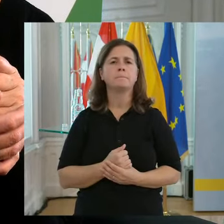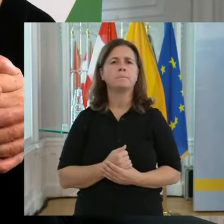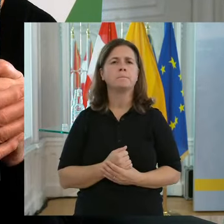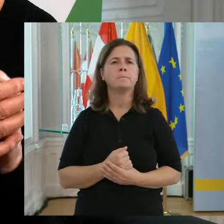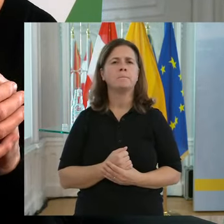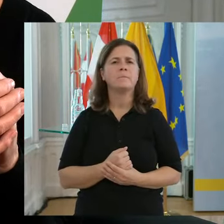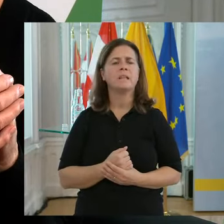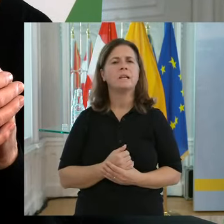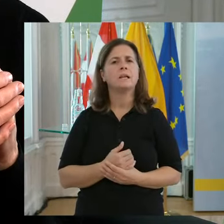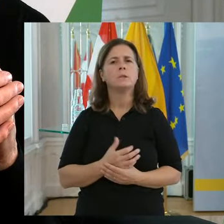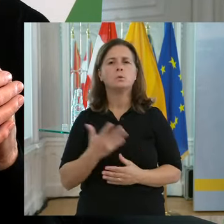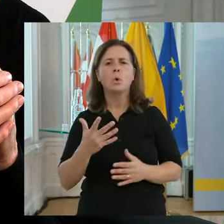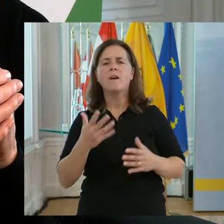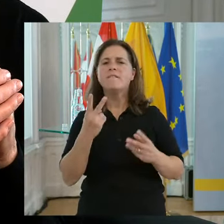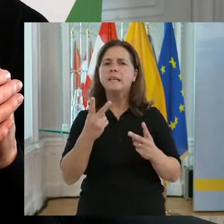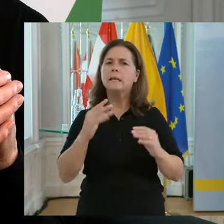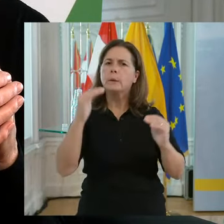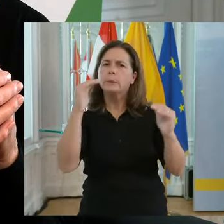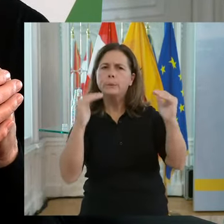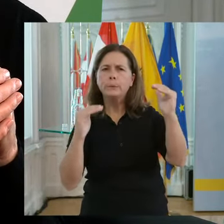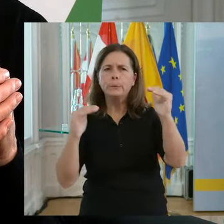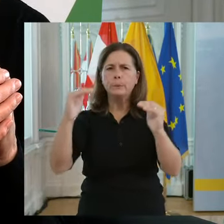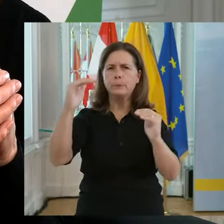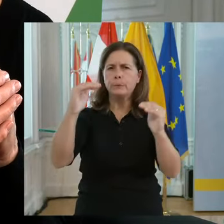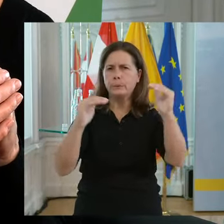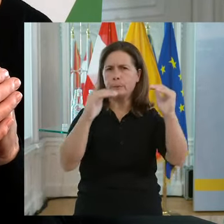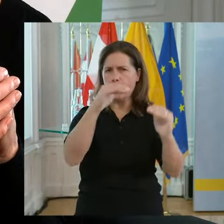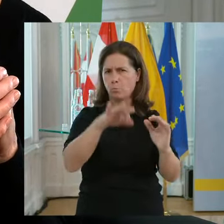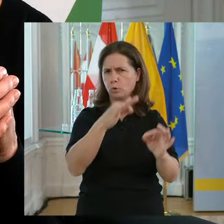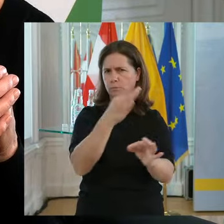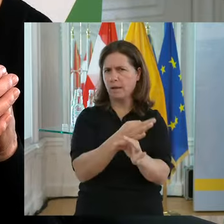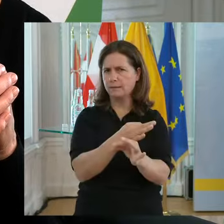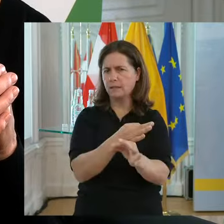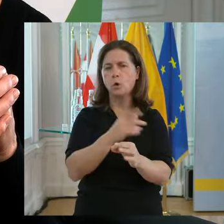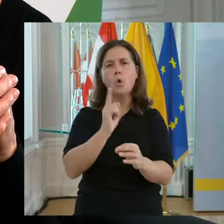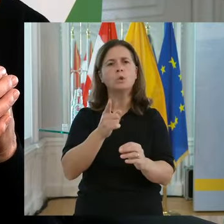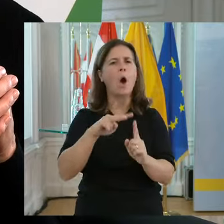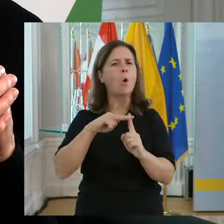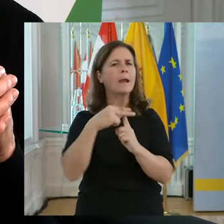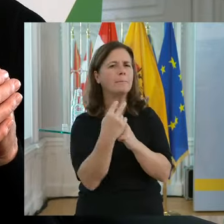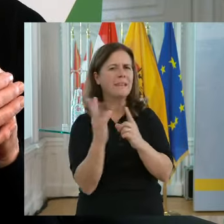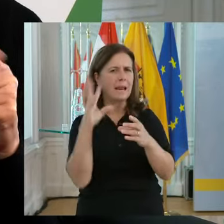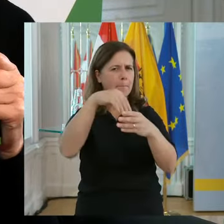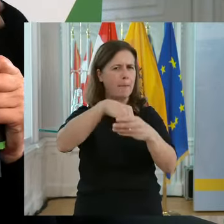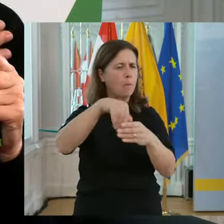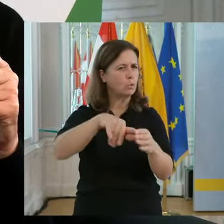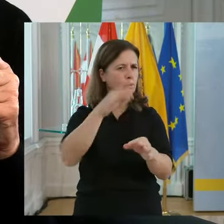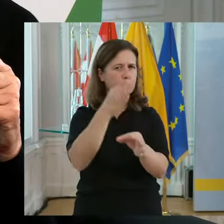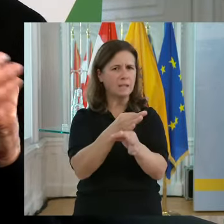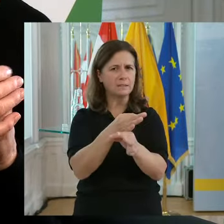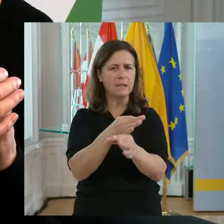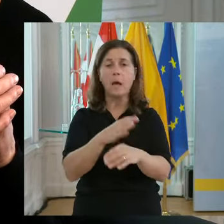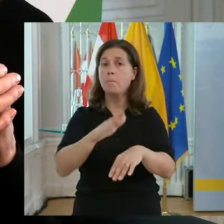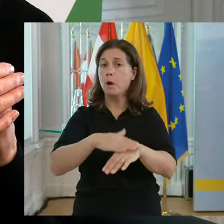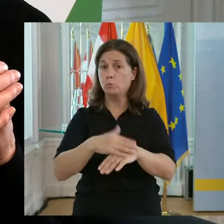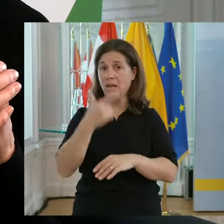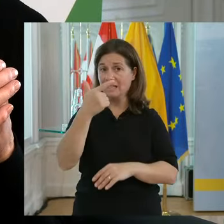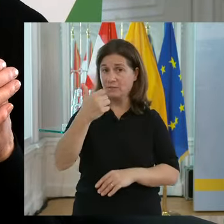Es muss eine ausgewogene Anzahl sein. Ja, und es muss natürlich auch ins Team passen. Ich würde diese zwei jungen